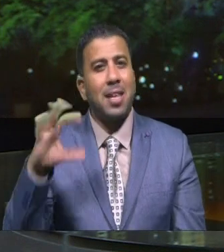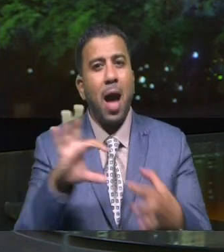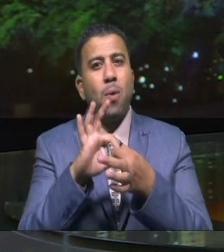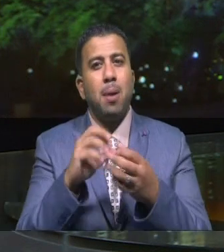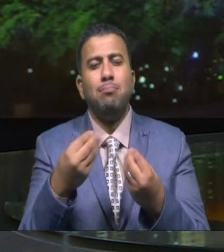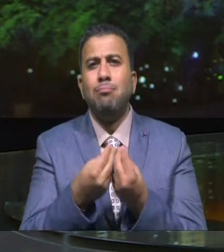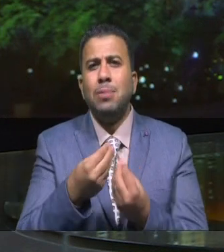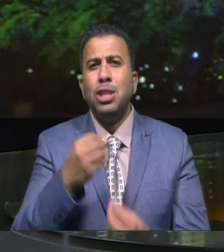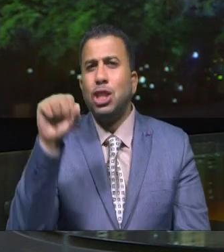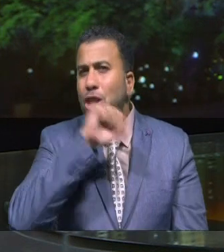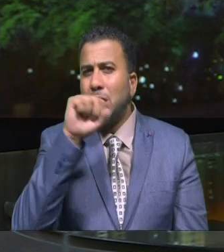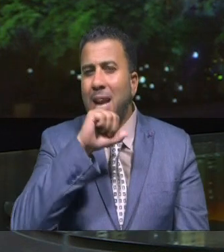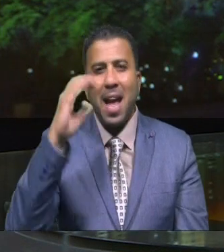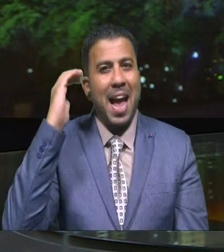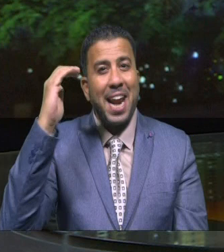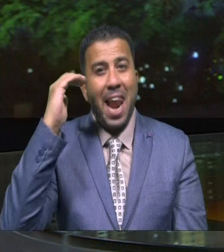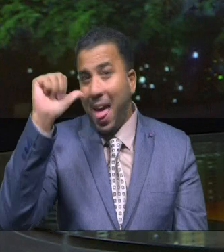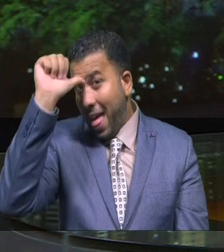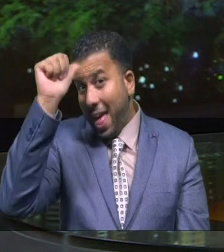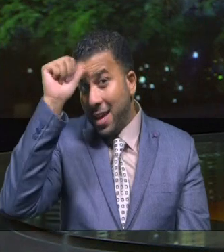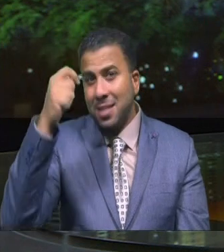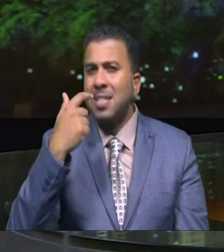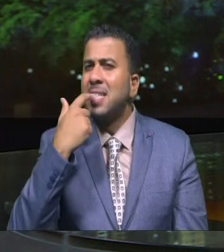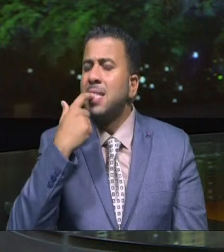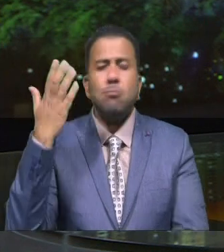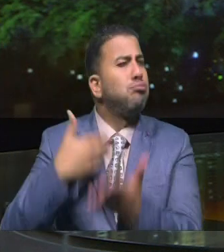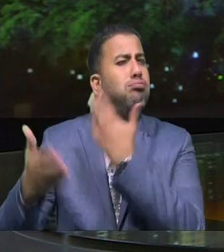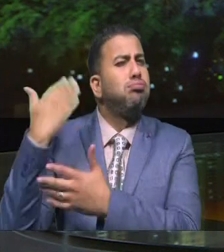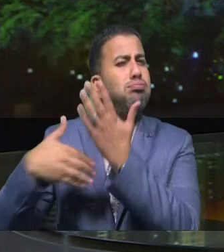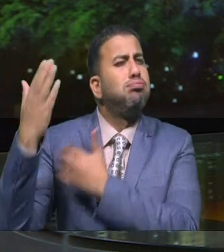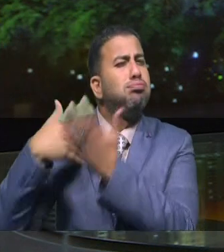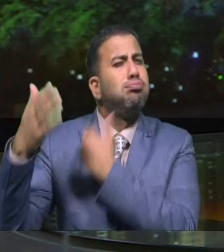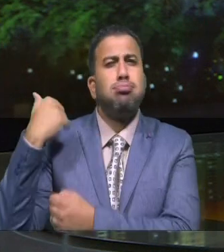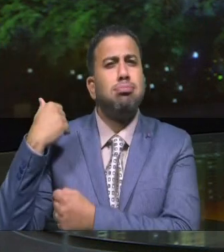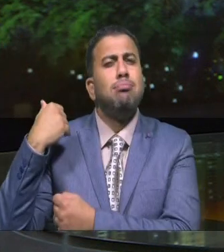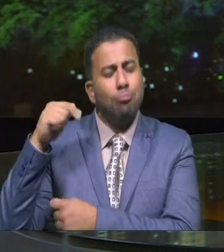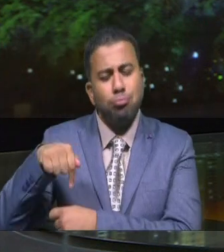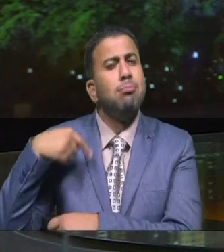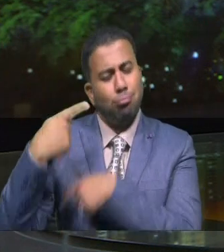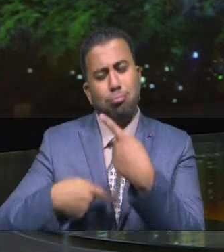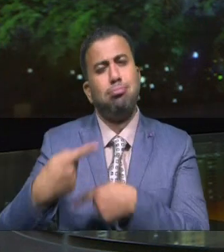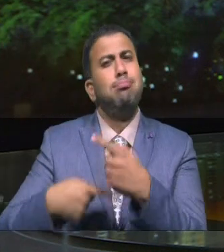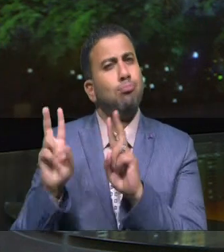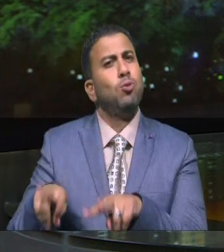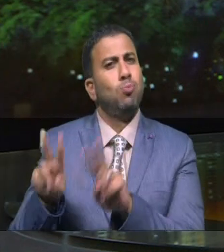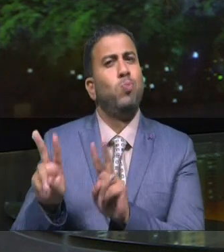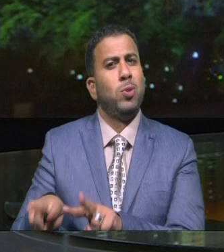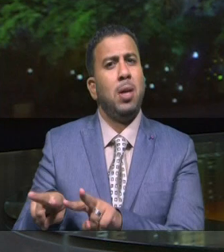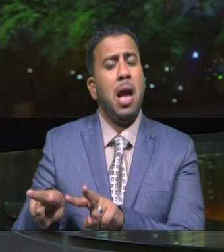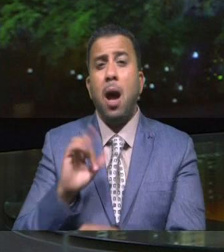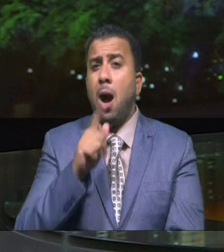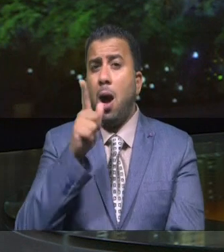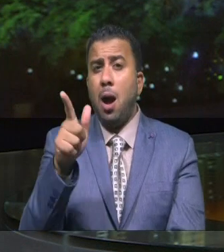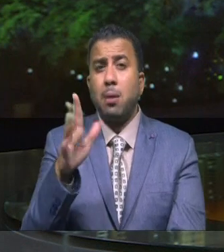التعاون بين الشارقه هو كثير لا يمتد لعده قرون مضت ومازالت مستمره جاء ذلك